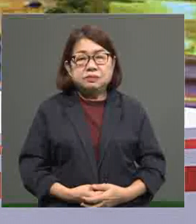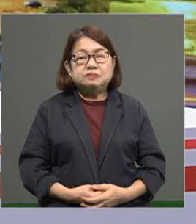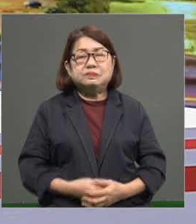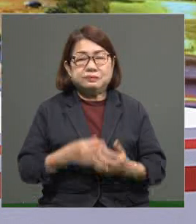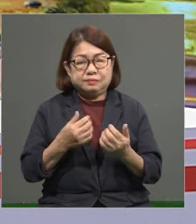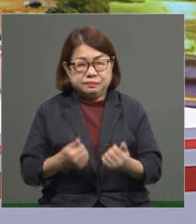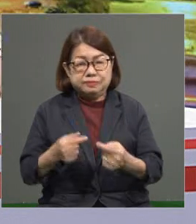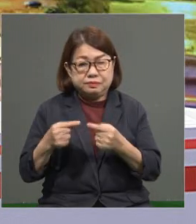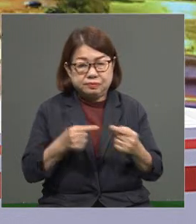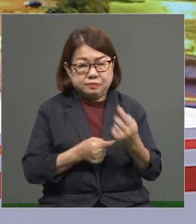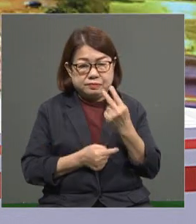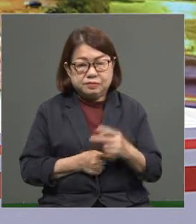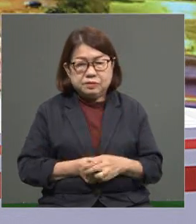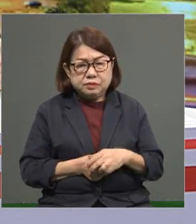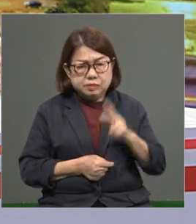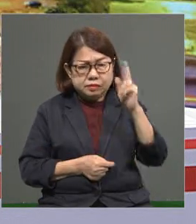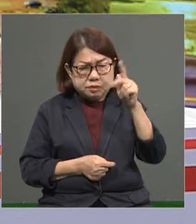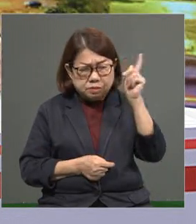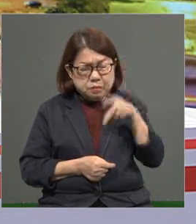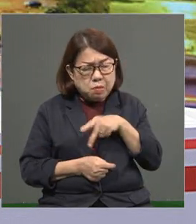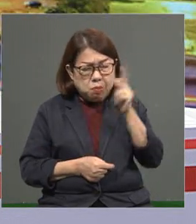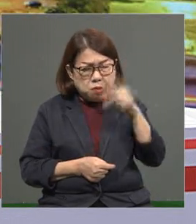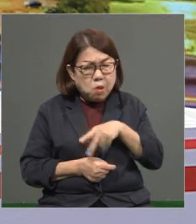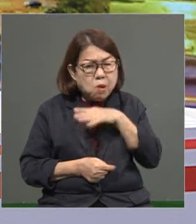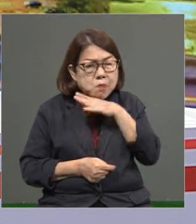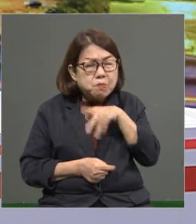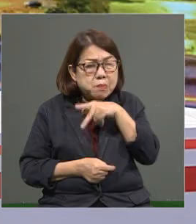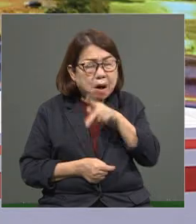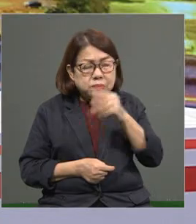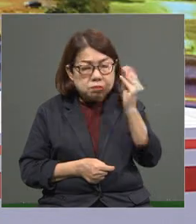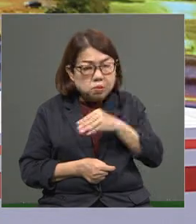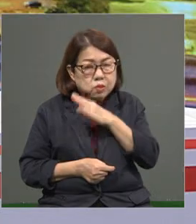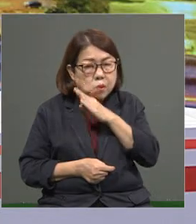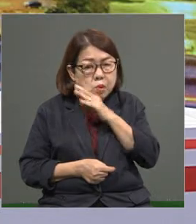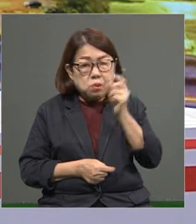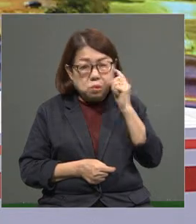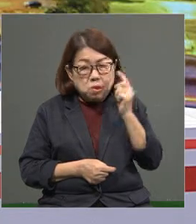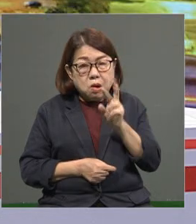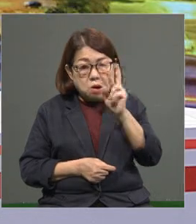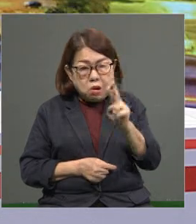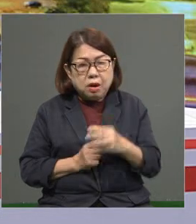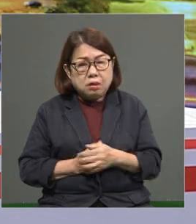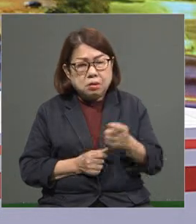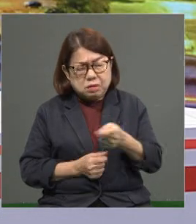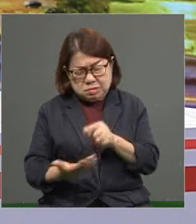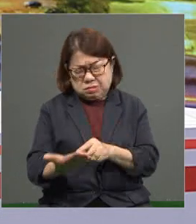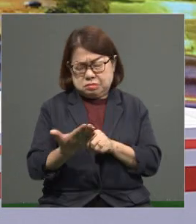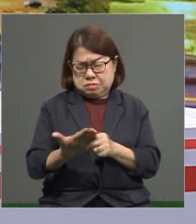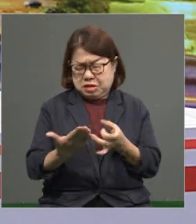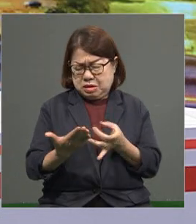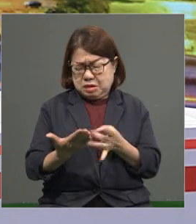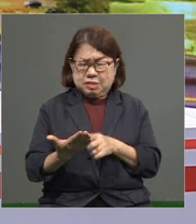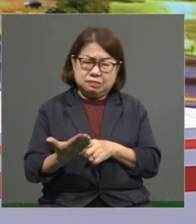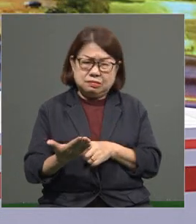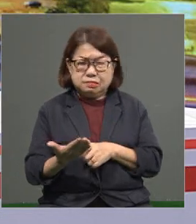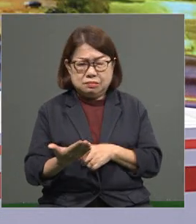มากันที่เรื่องข่าวลวงข่าวปลอมกันบ้างนะครับถ้าเกิดคุณผู้ชมอย่างที่เราทราบกันนะครับว่าถ้าเกิดไปเจอข่าวลวงข่าวปลอมหรือข่าวไม่แน่ใจเนี่ยส่วนใหญ่